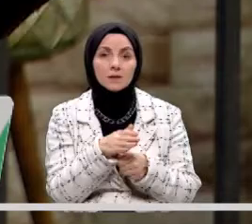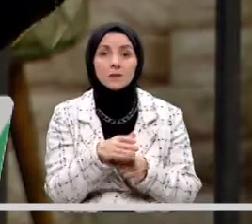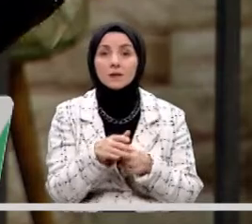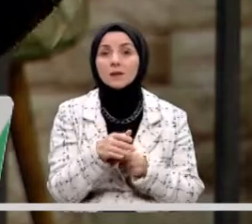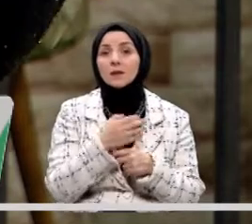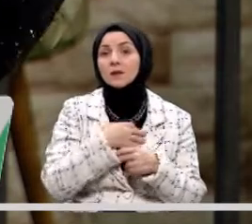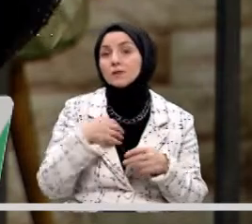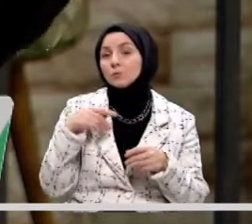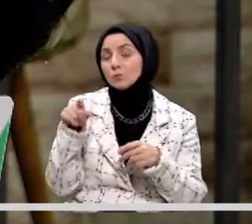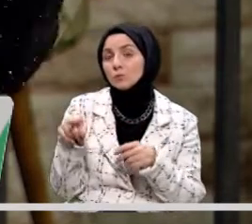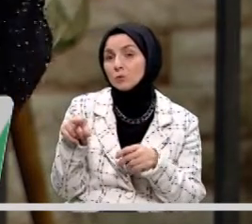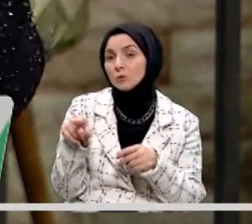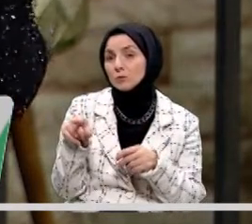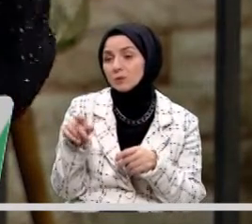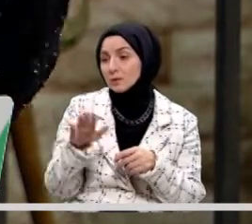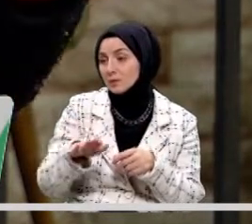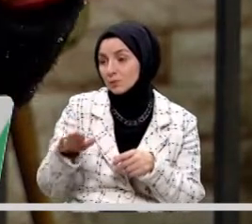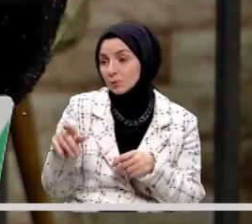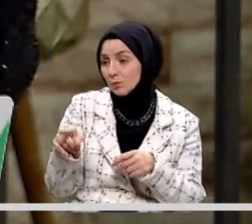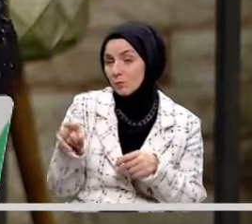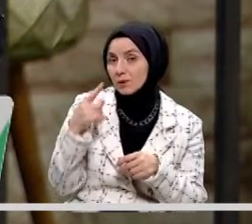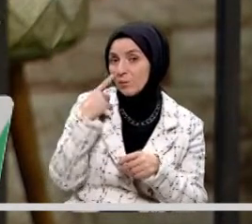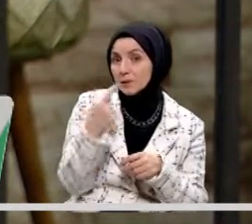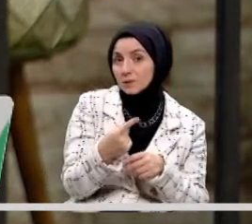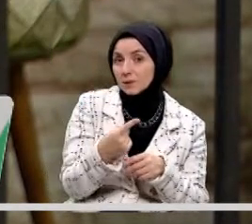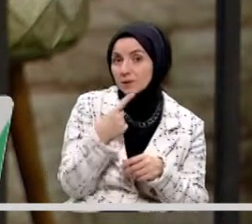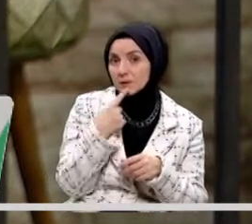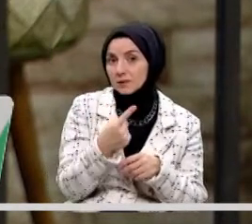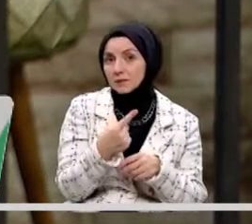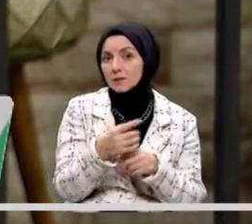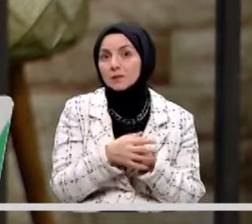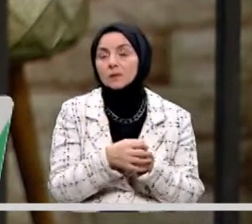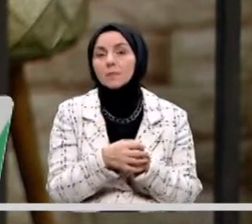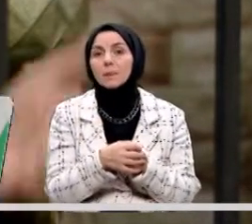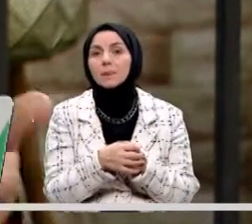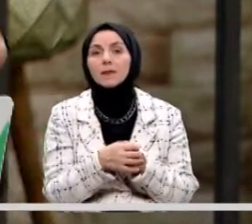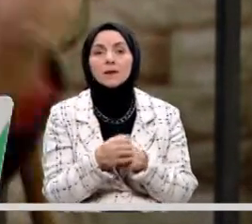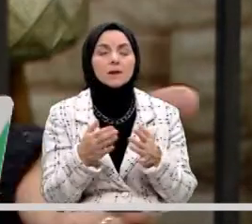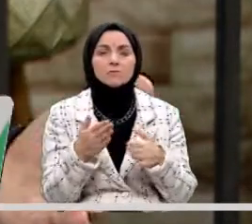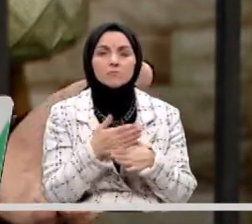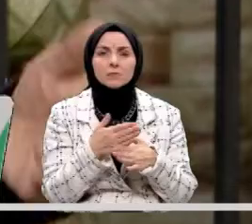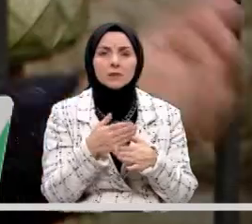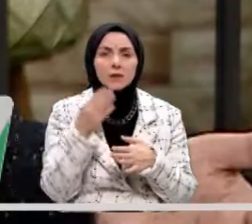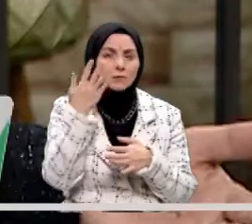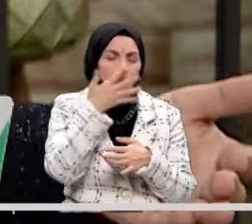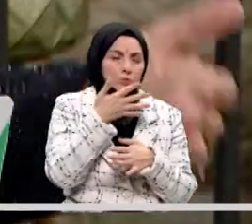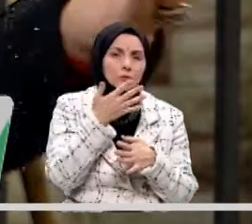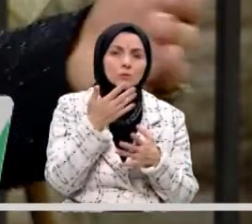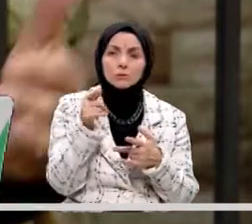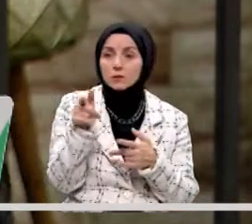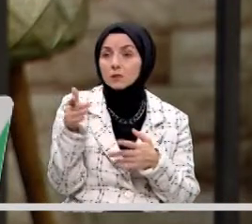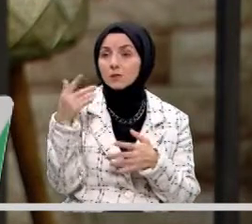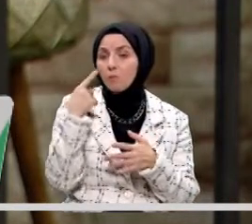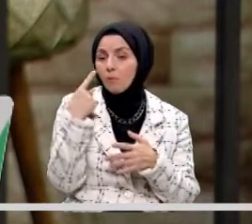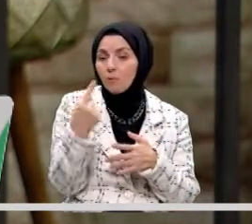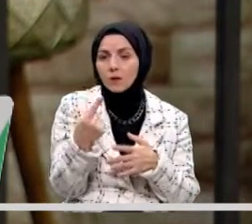çabuk çabuk ona bak yani oradaki o negatif duyguları negatif yapıları duymayacağız o konuda yani niye çekiliyorsun git bak işte Canım bir şey yok